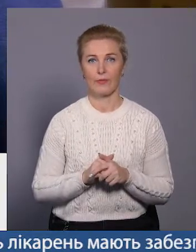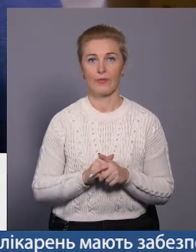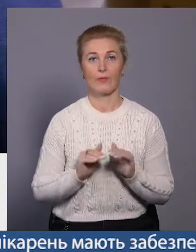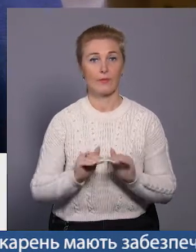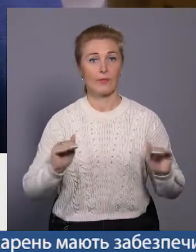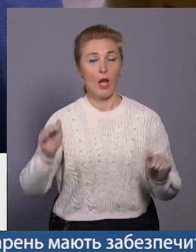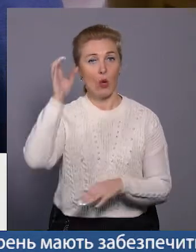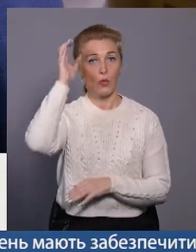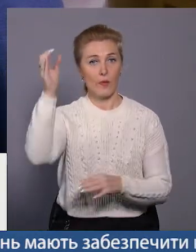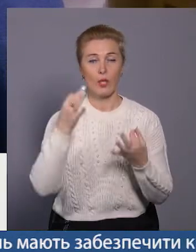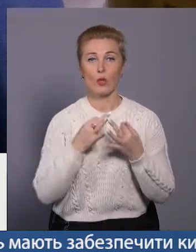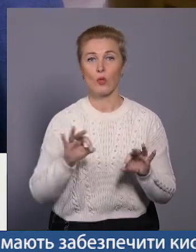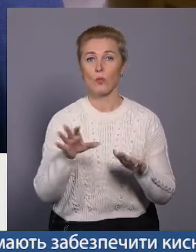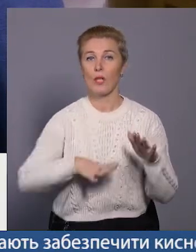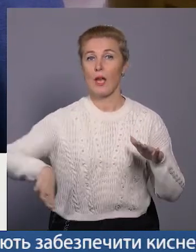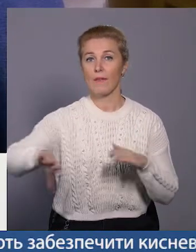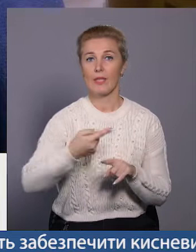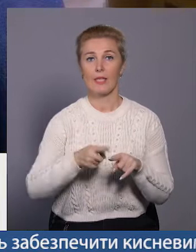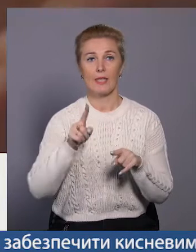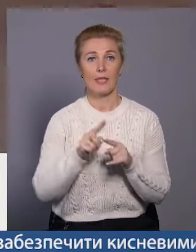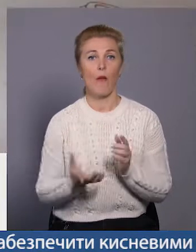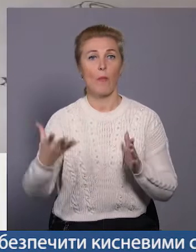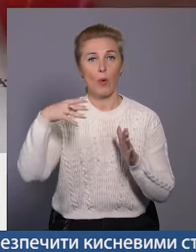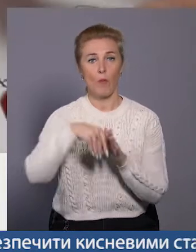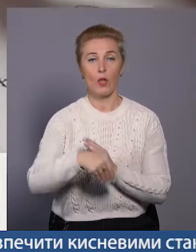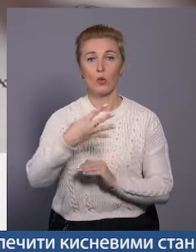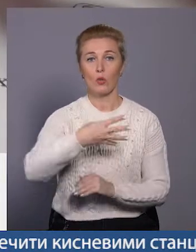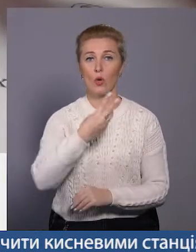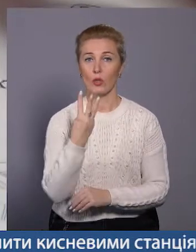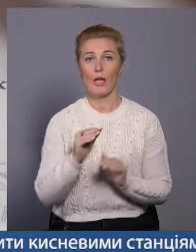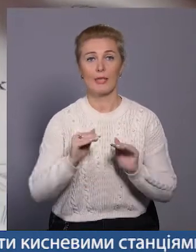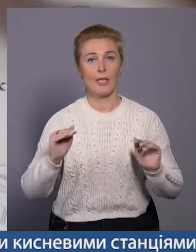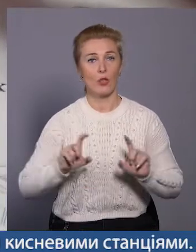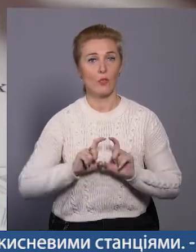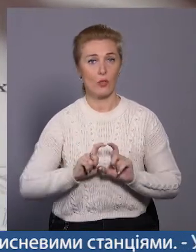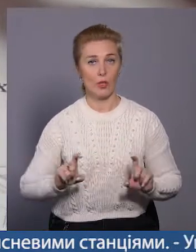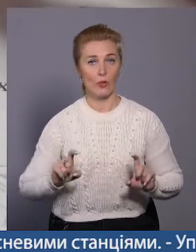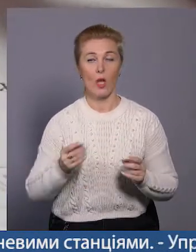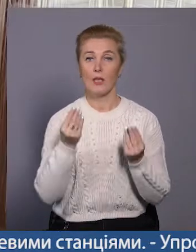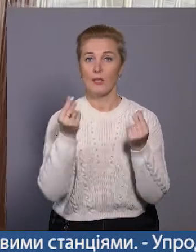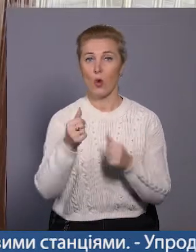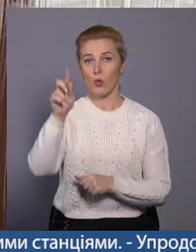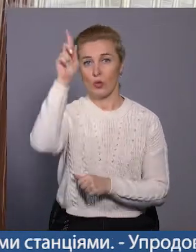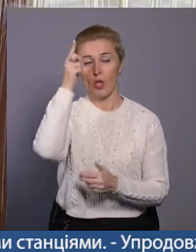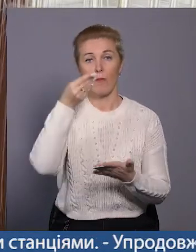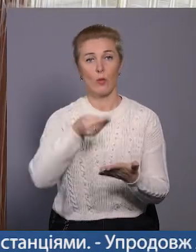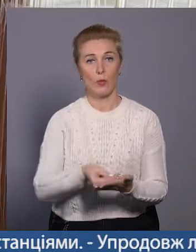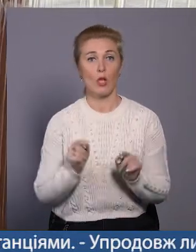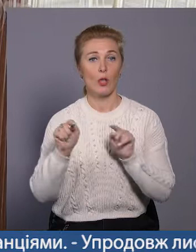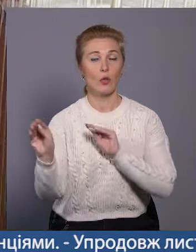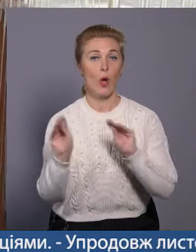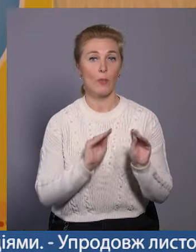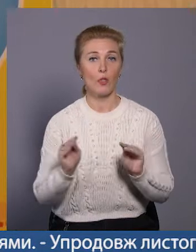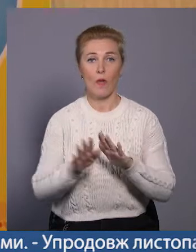Дошкільна освіта доступна для всіх. Цей принцип впроваджують у 43-му дитячому садочку. За кошти з державного бюджету тут